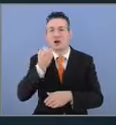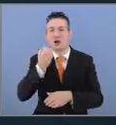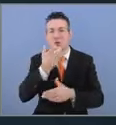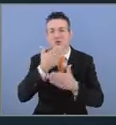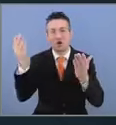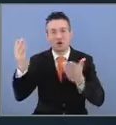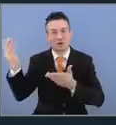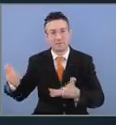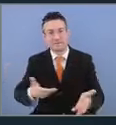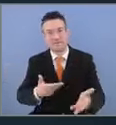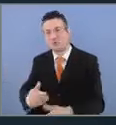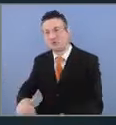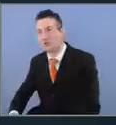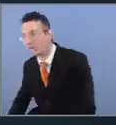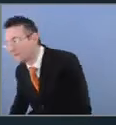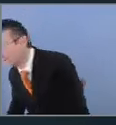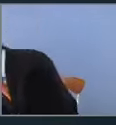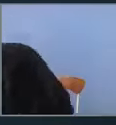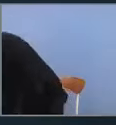benvenuto.